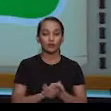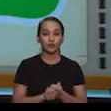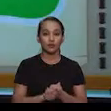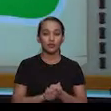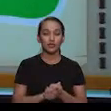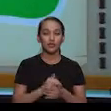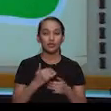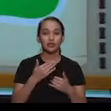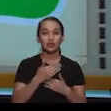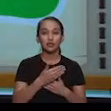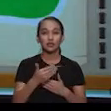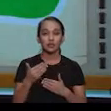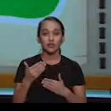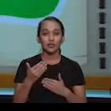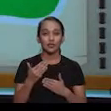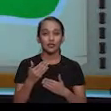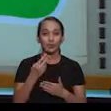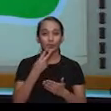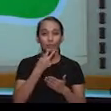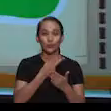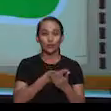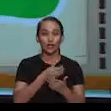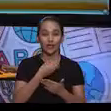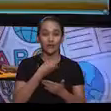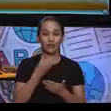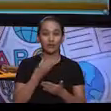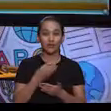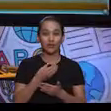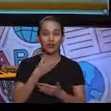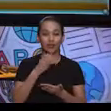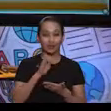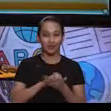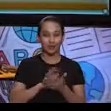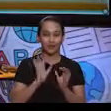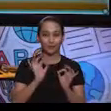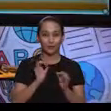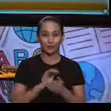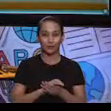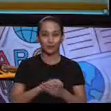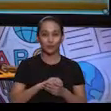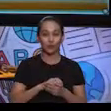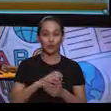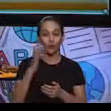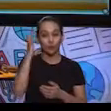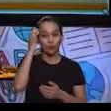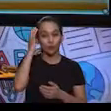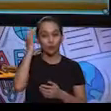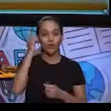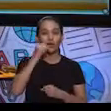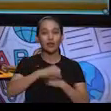Sizga ushbu hayvon tanish bo'lsa kerak. Bu qo'ng'ir ayig'i.